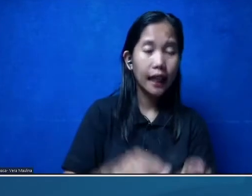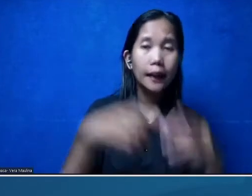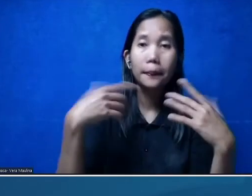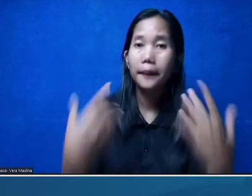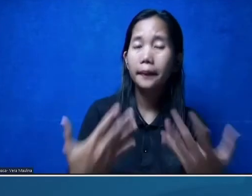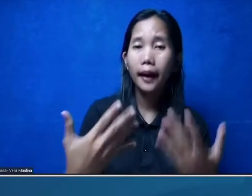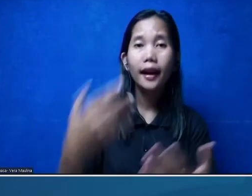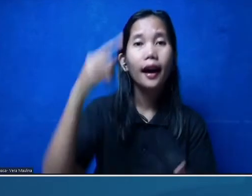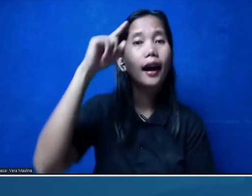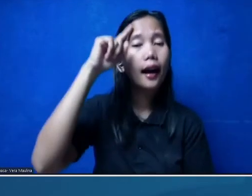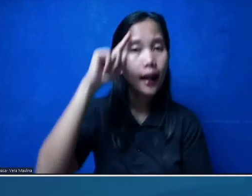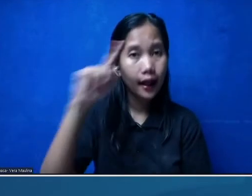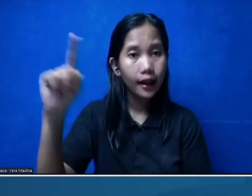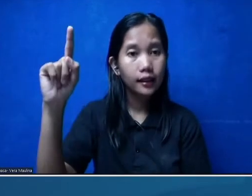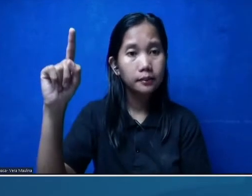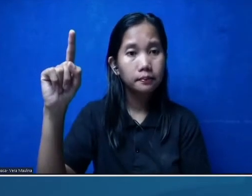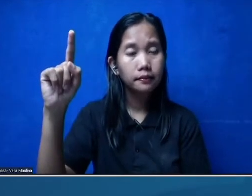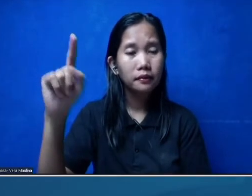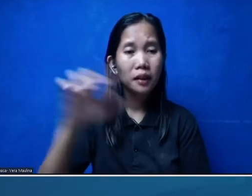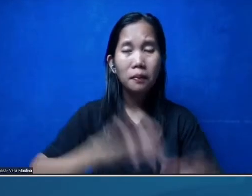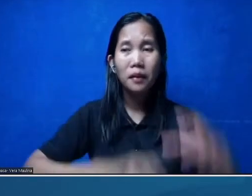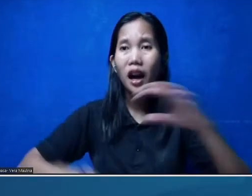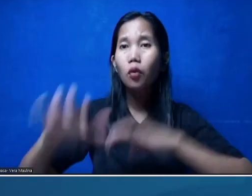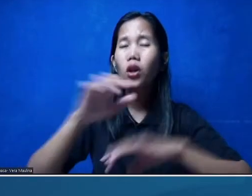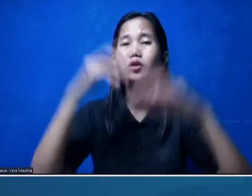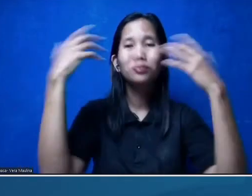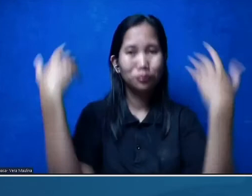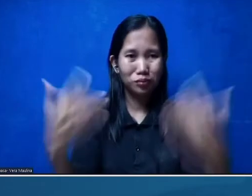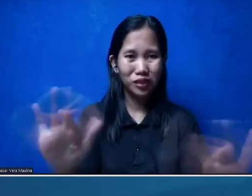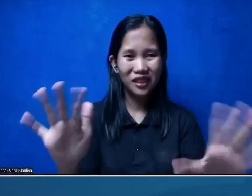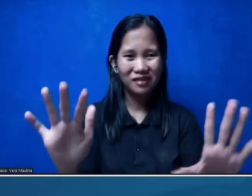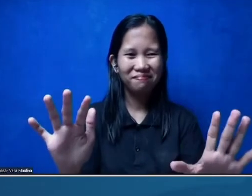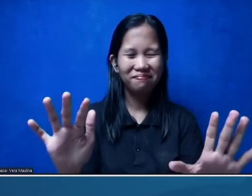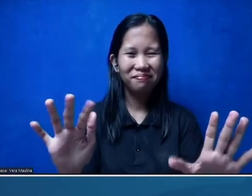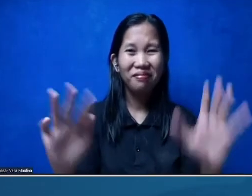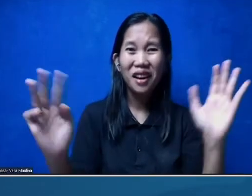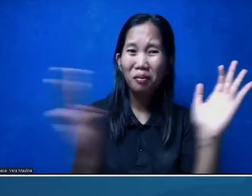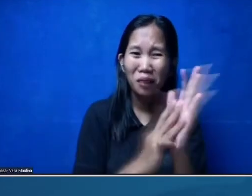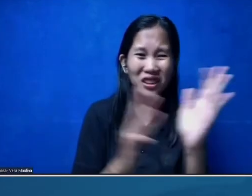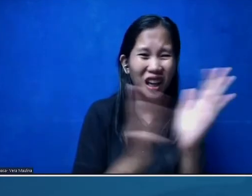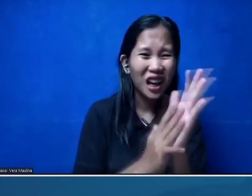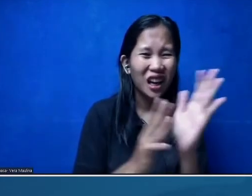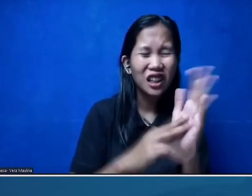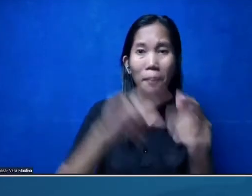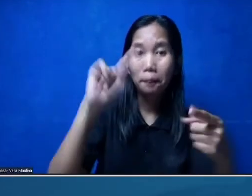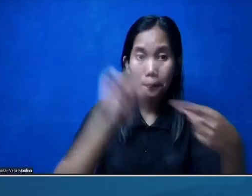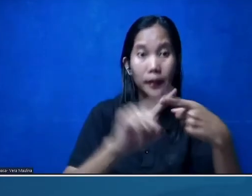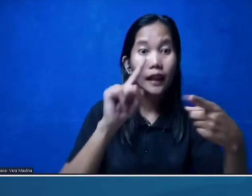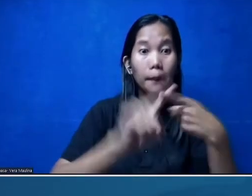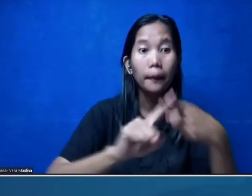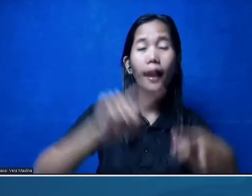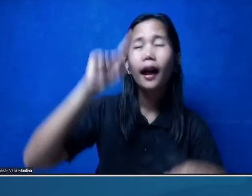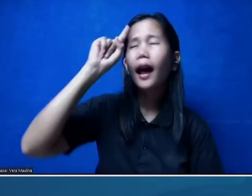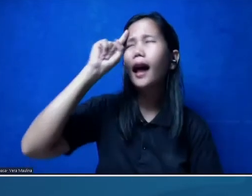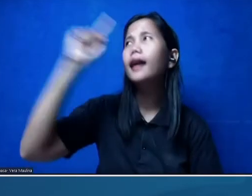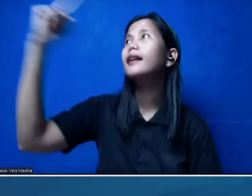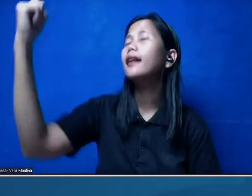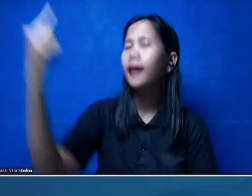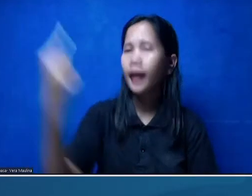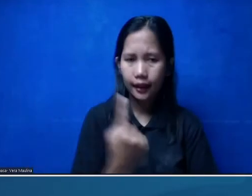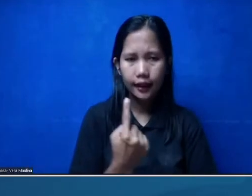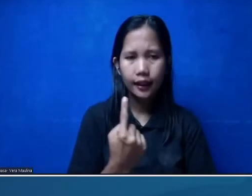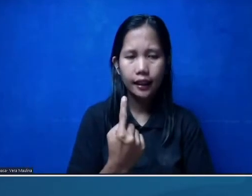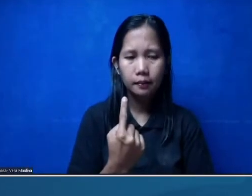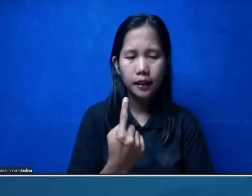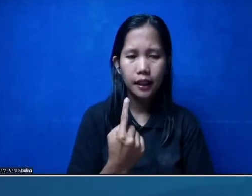Hawa kepada manusia dikatakan ketika mereka mendengar bunyi langkah Tuhan Allah